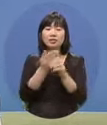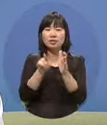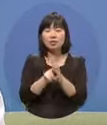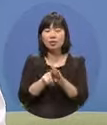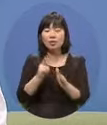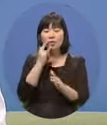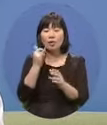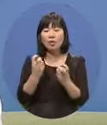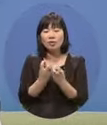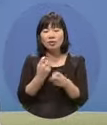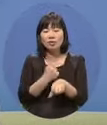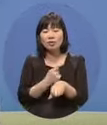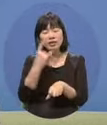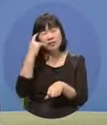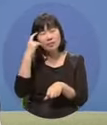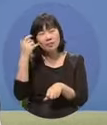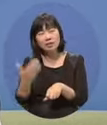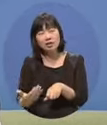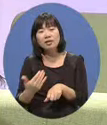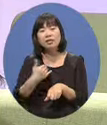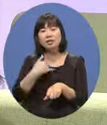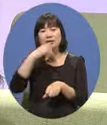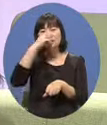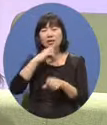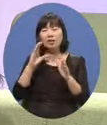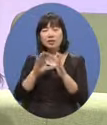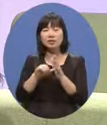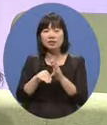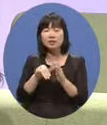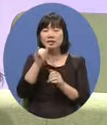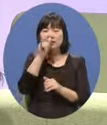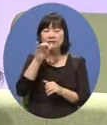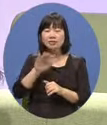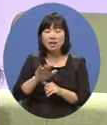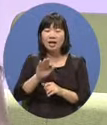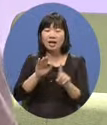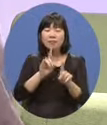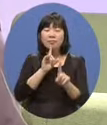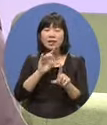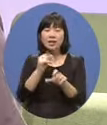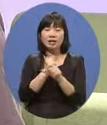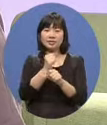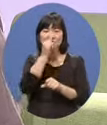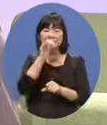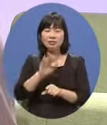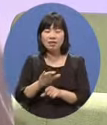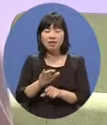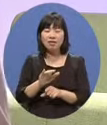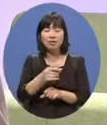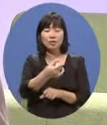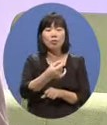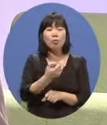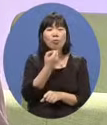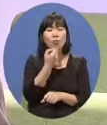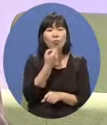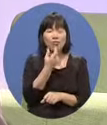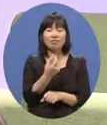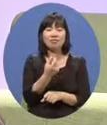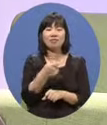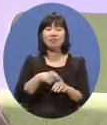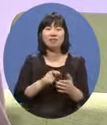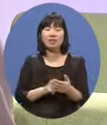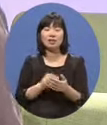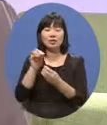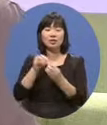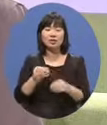키우려면 부모는 어떻게 해야 되는 거예요? 저는 그냥 이게 어려울 수도 있지만 한마디로 말씀드리면, 아, 좀 그러면 어때? 좀 괜찮아. 이런